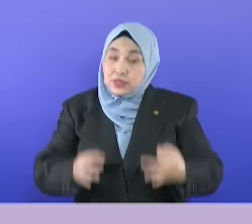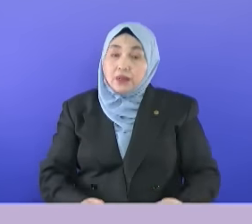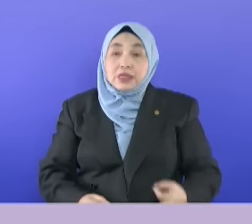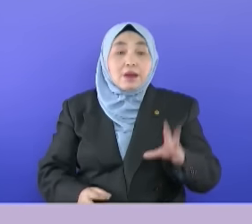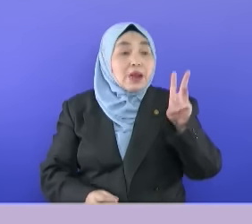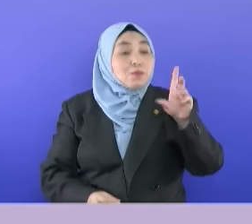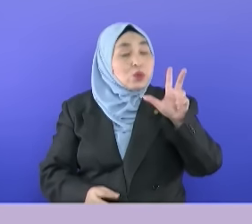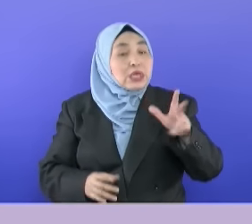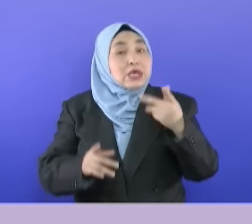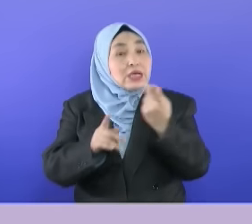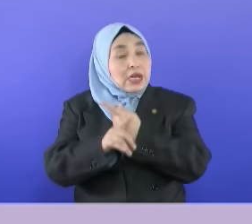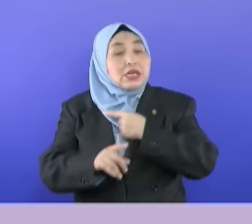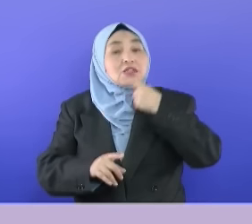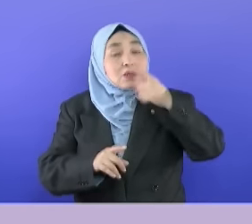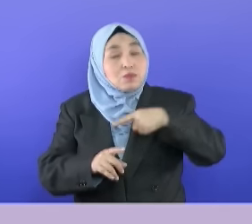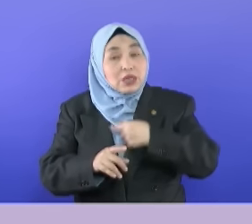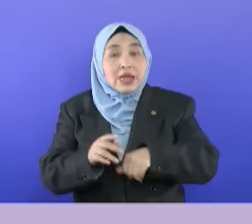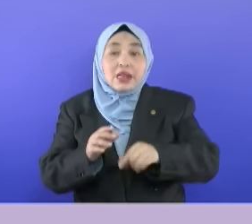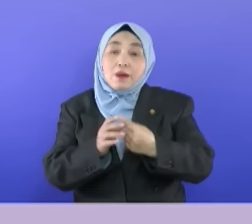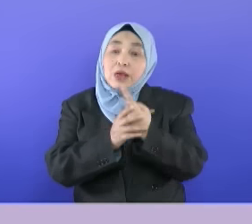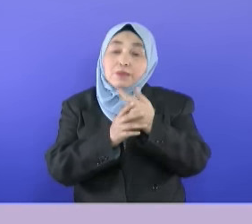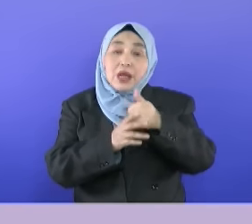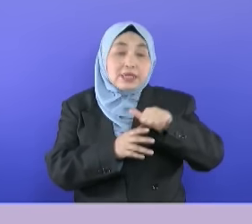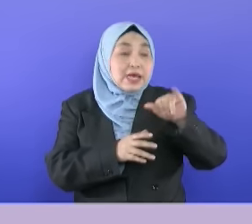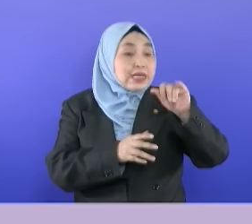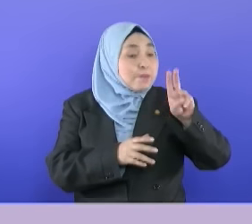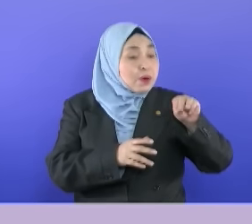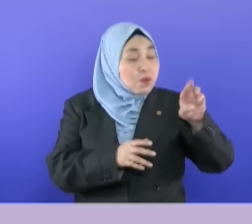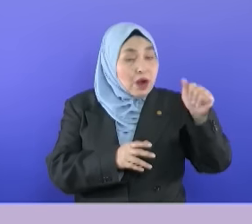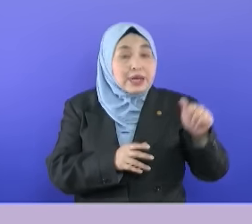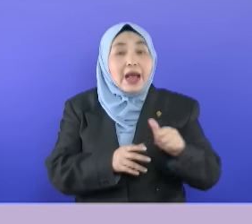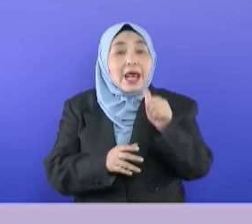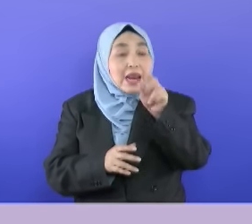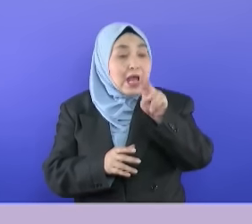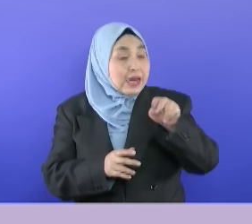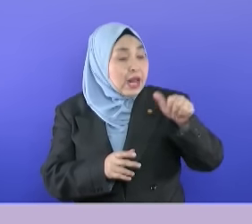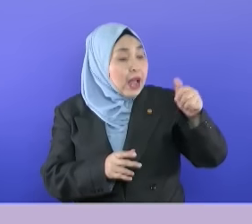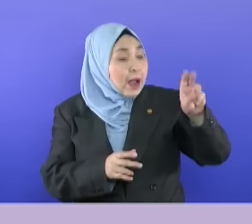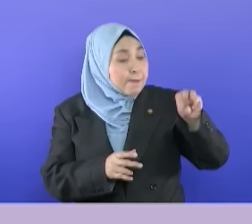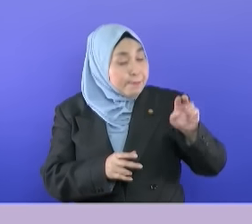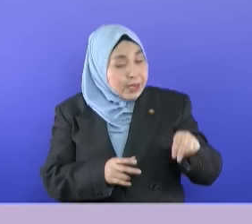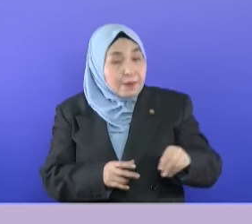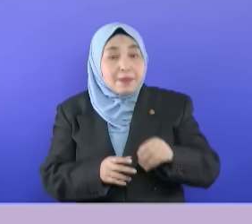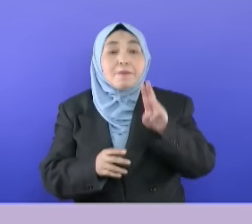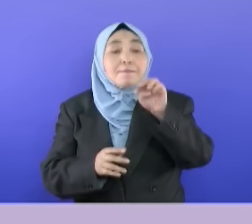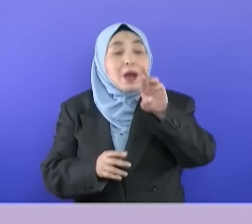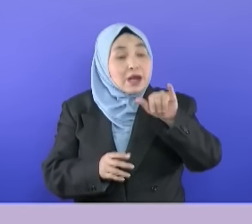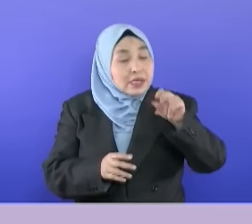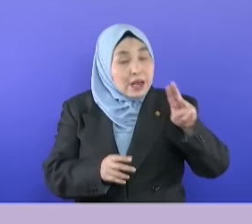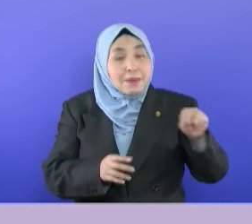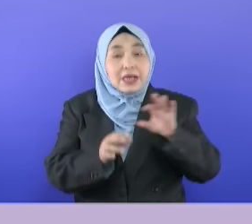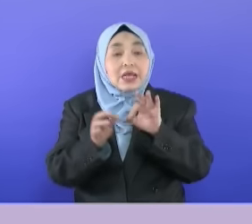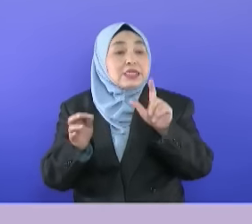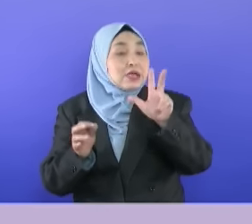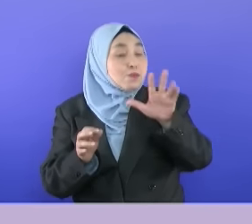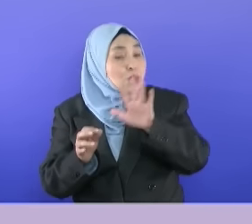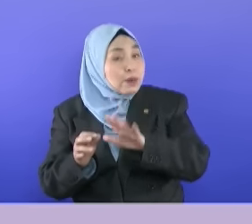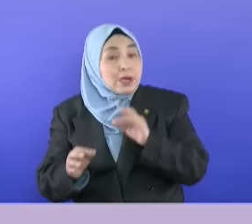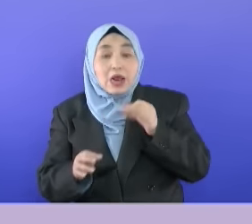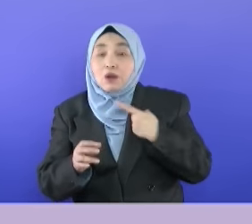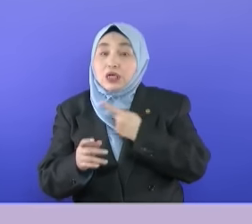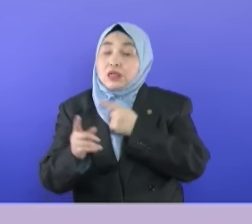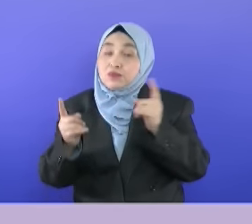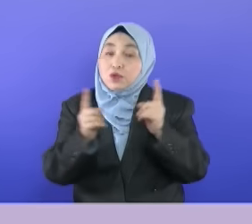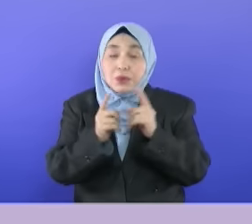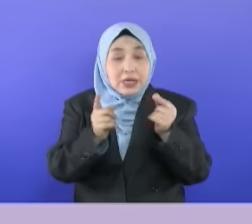disebut dalam Alquran muncul dalam surah Ali Imran ayat 47 surah al-an'am ada dalam Surah Maryam ayat 35 kalau kita berjumpa